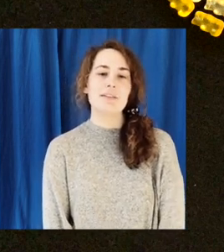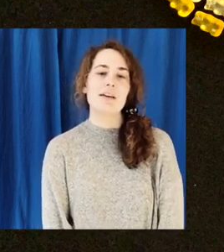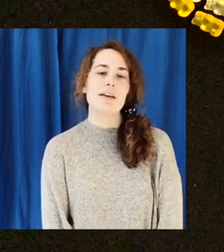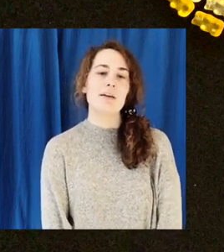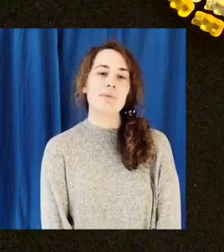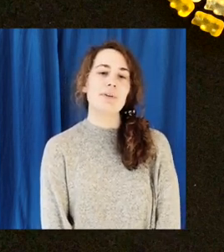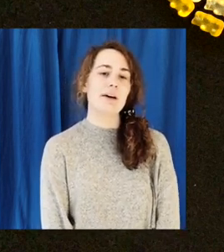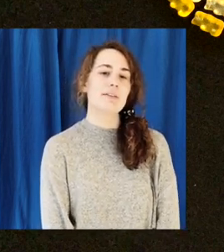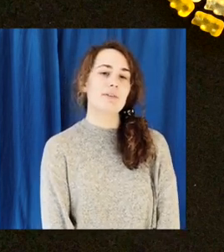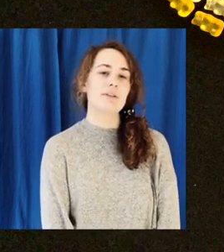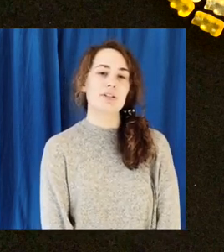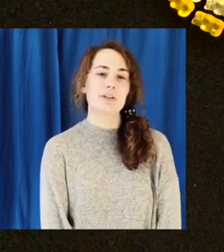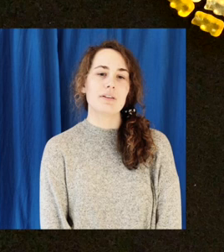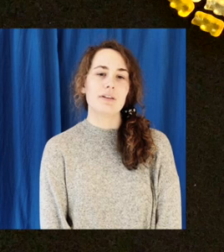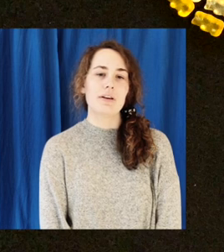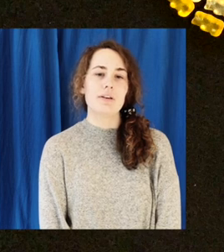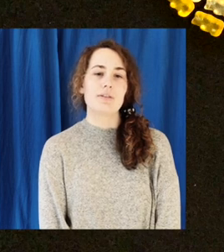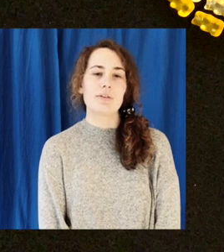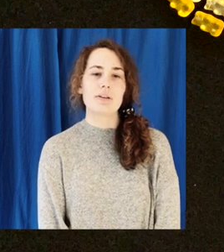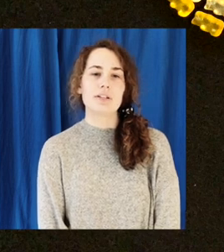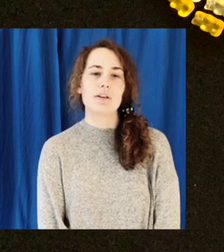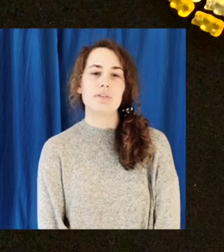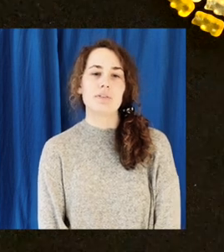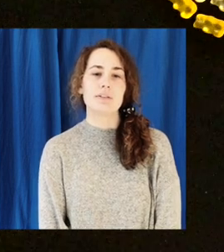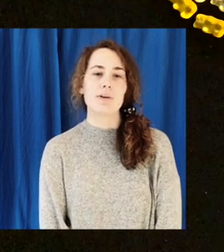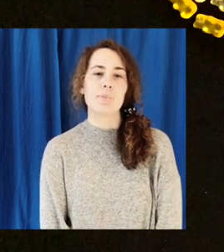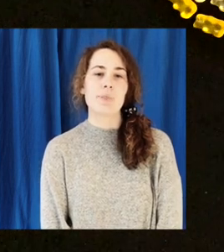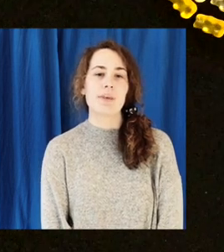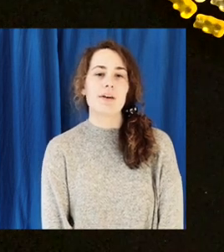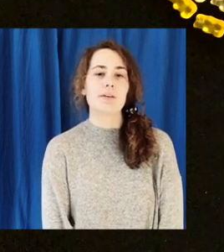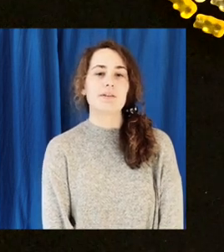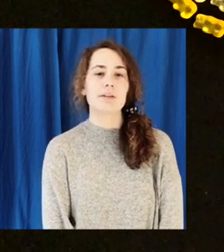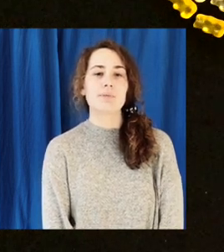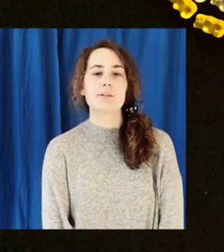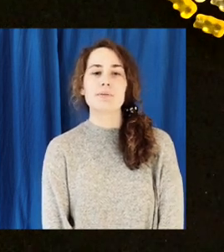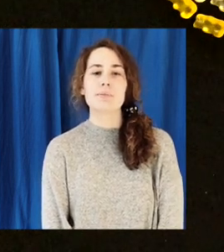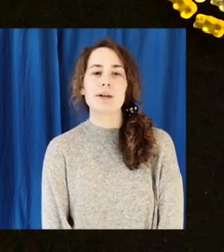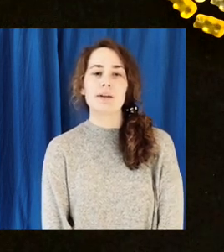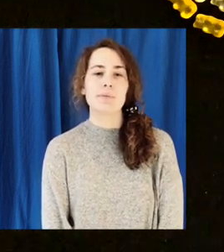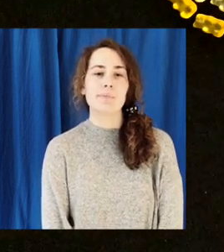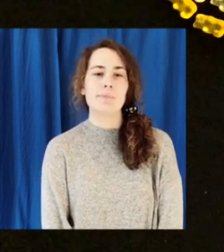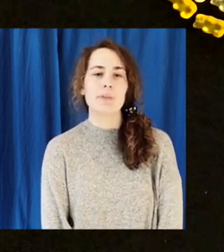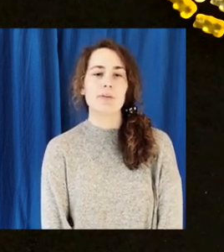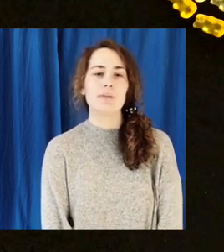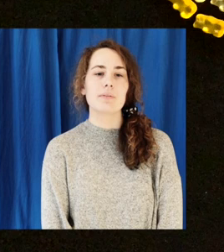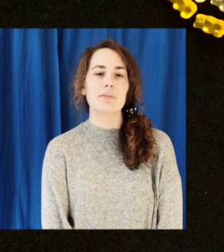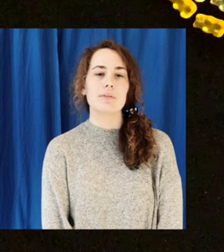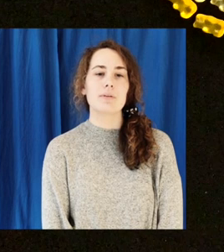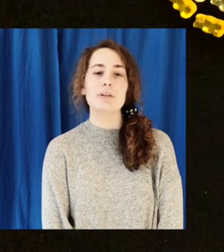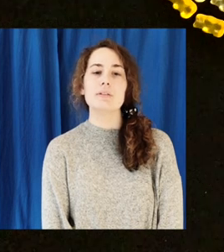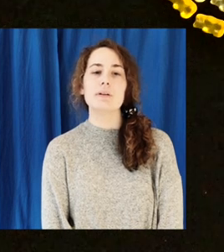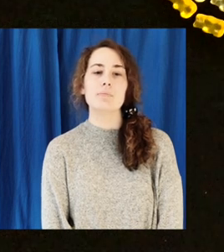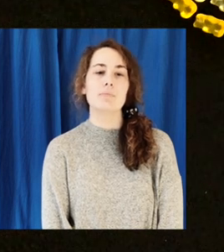Gott, Himmel und Erde sollen entstehen. Und Gott erschafft den Weltraum. Dort gibt es große Planeten